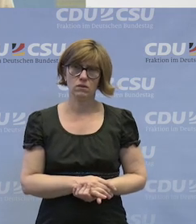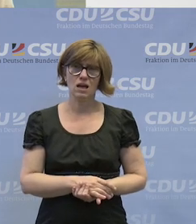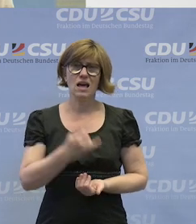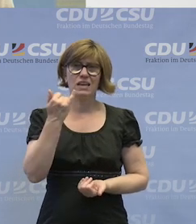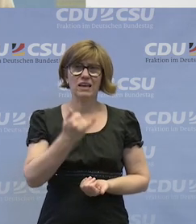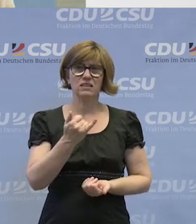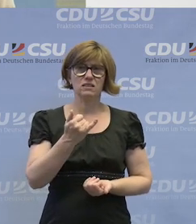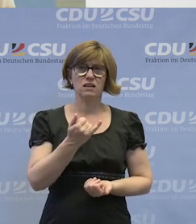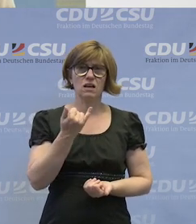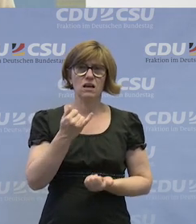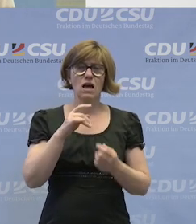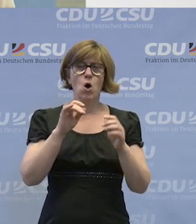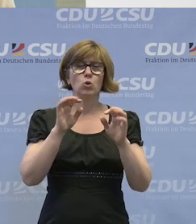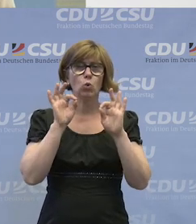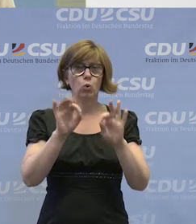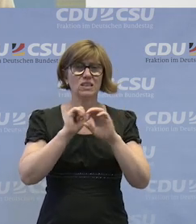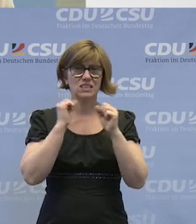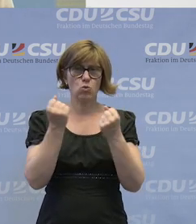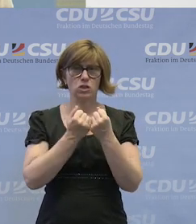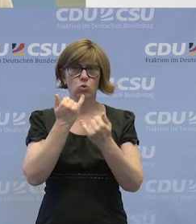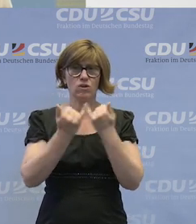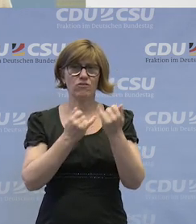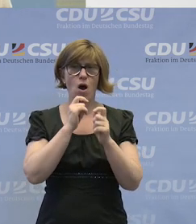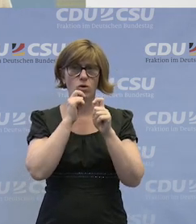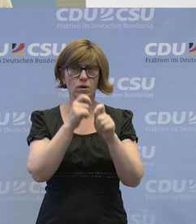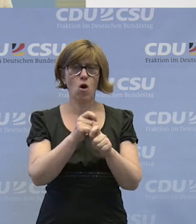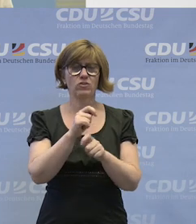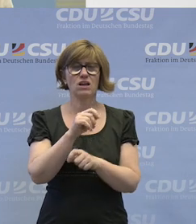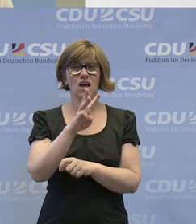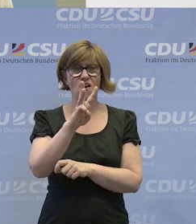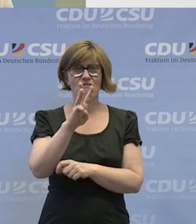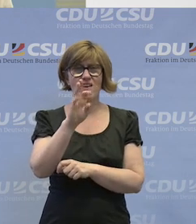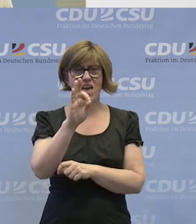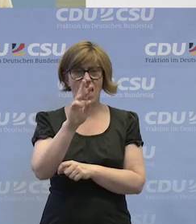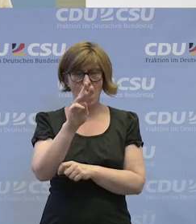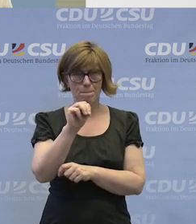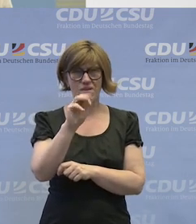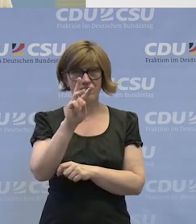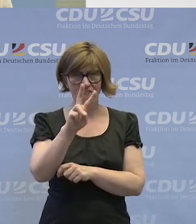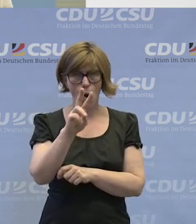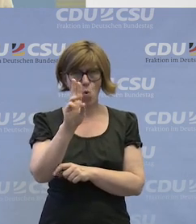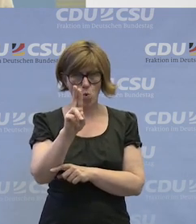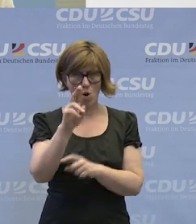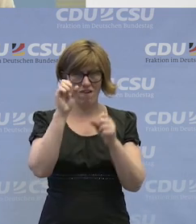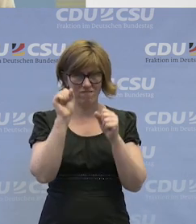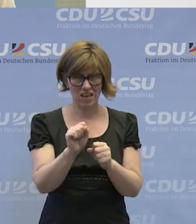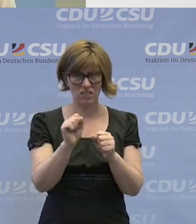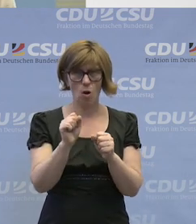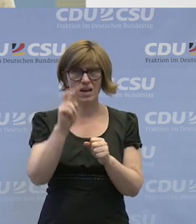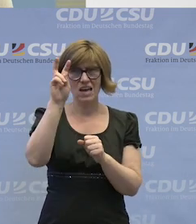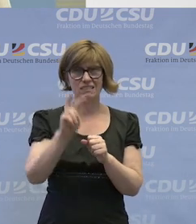Jetzt haben wir ja die glückliche Situation, dass die Frauenbeauftragten in der WMVO festgeschrieben sind. Meine Frage wäre übrigens, ob sie in der